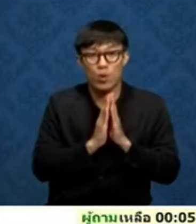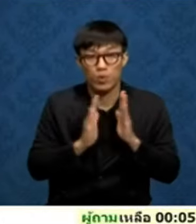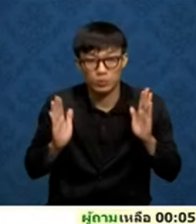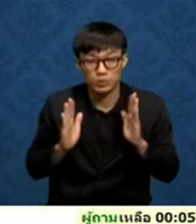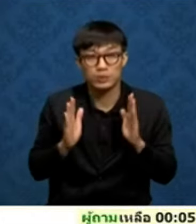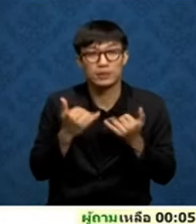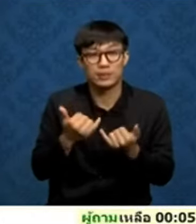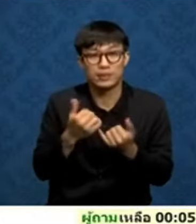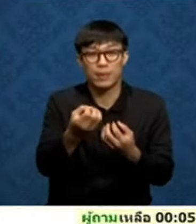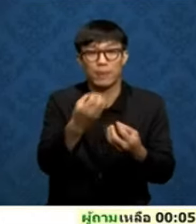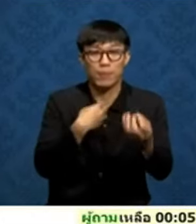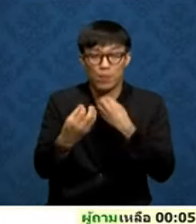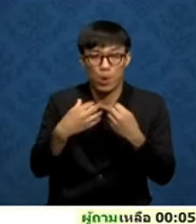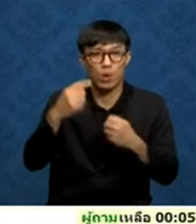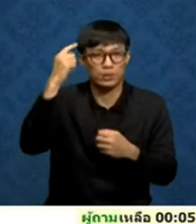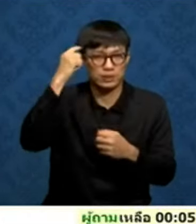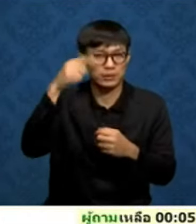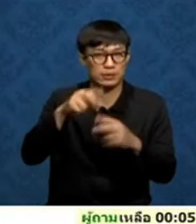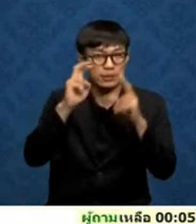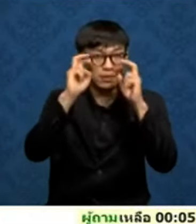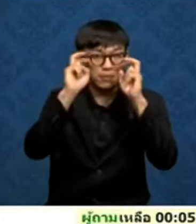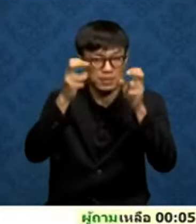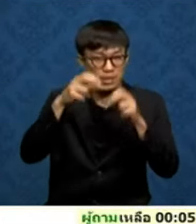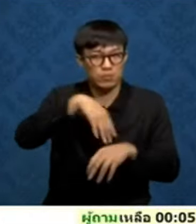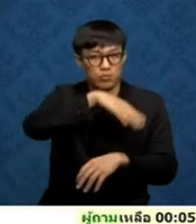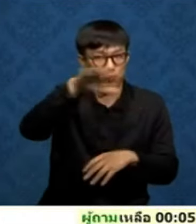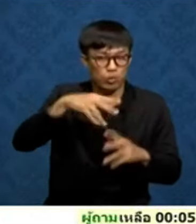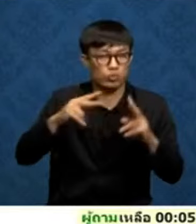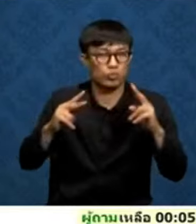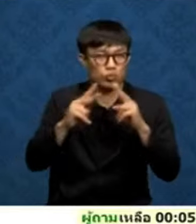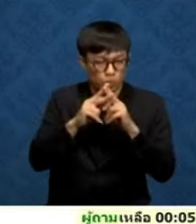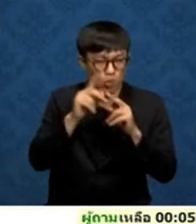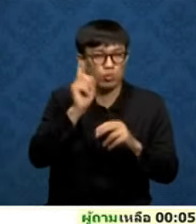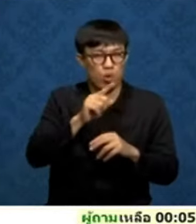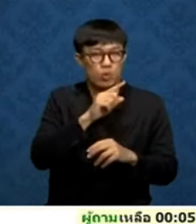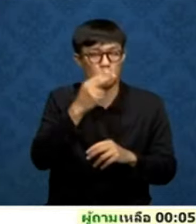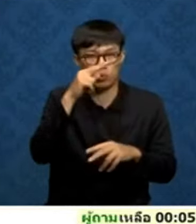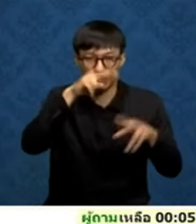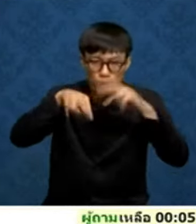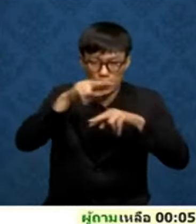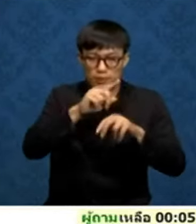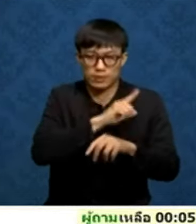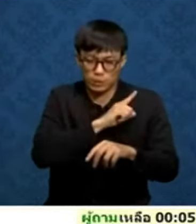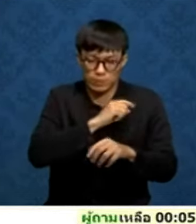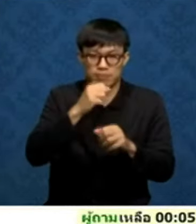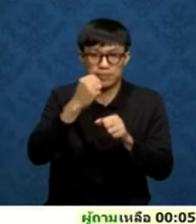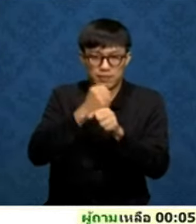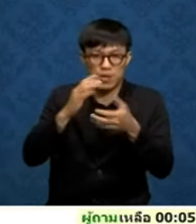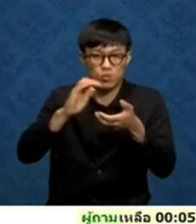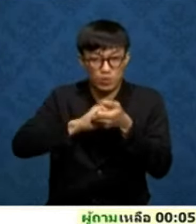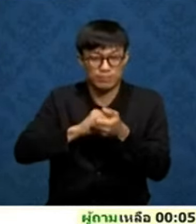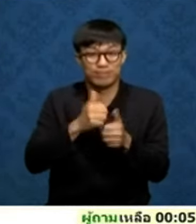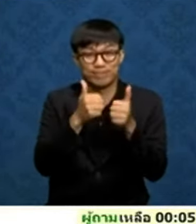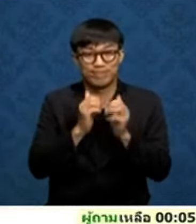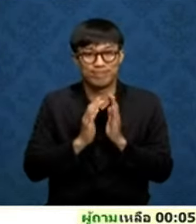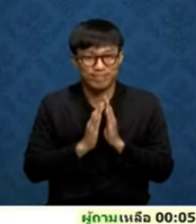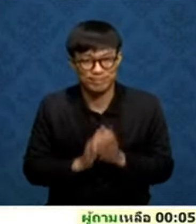ที่หยิบขึ้นมาผมคิดว่านี่เป็นประเด็นที่แต่ละกระทรวงจะต้องเข้าไปดูอย่างใกล้ชิดและทำงานร่วมกันครับ